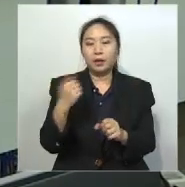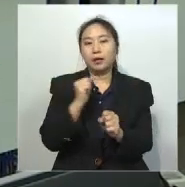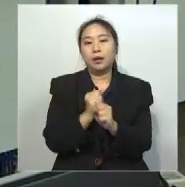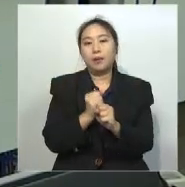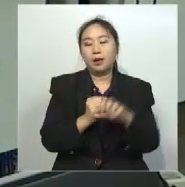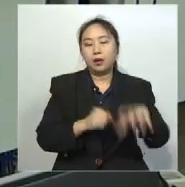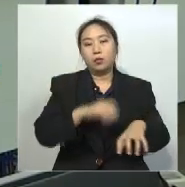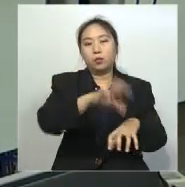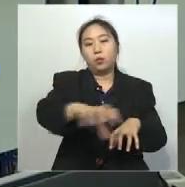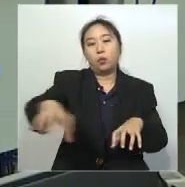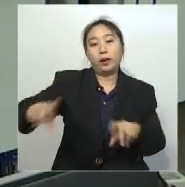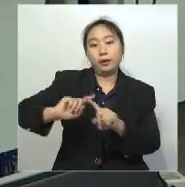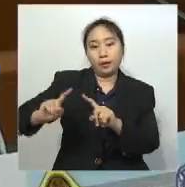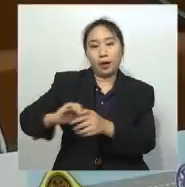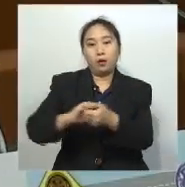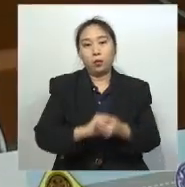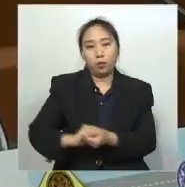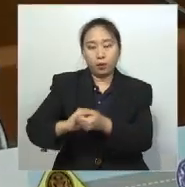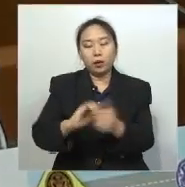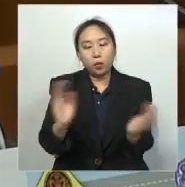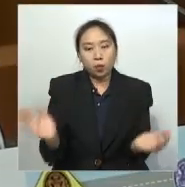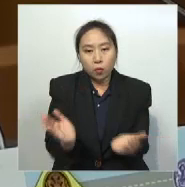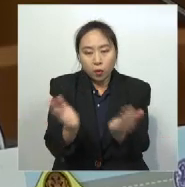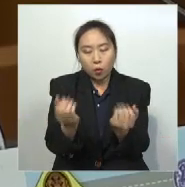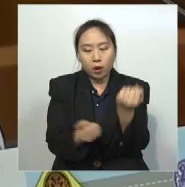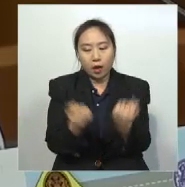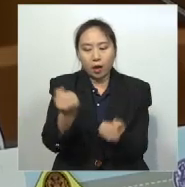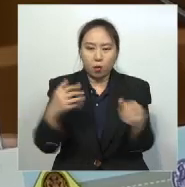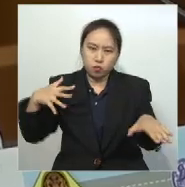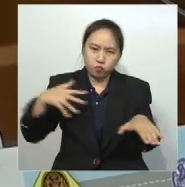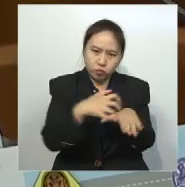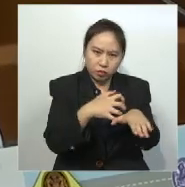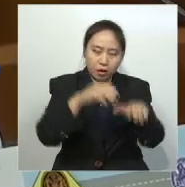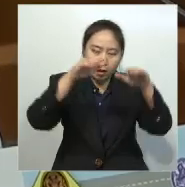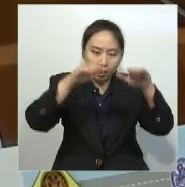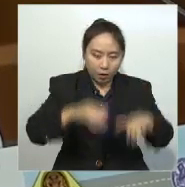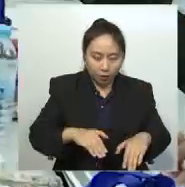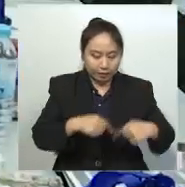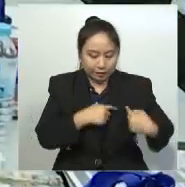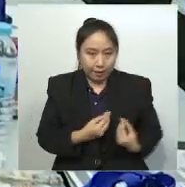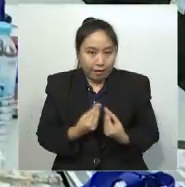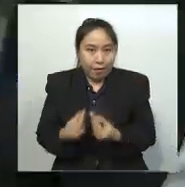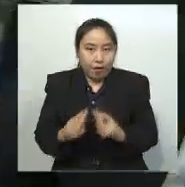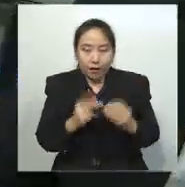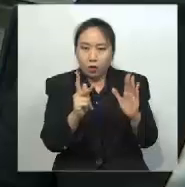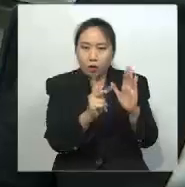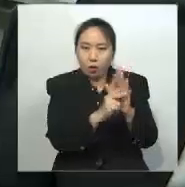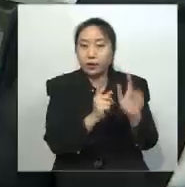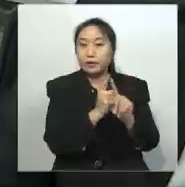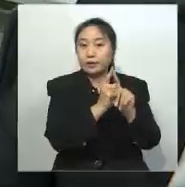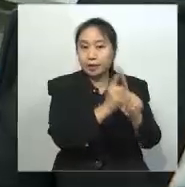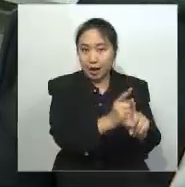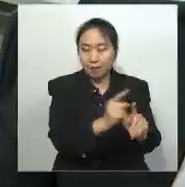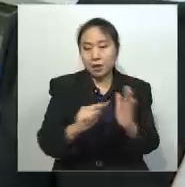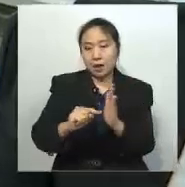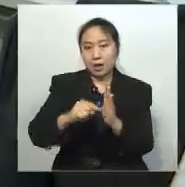การทำงานจากหลายหน่วยงานค่ะร่วมการรณรงค์ลดอุบัติเหตุขับรถมีน้ำใจรักษาวินัยจราจรเริ่มตั้ง